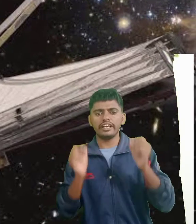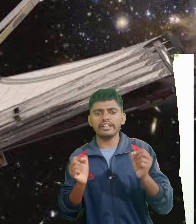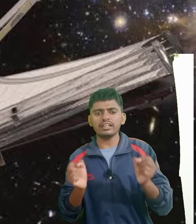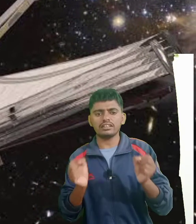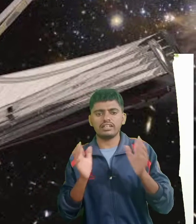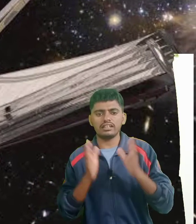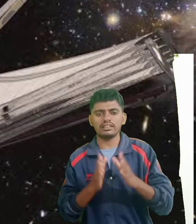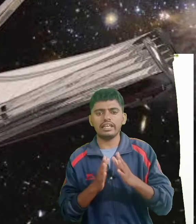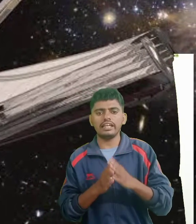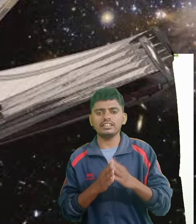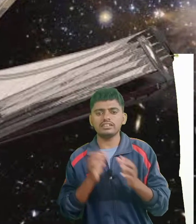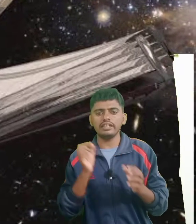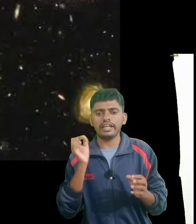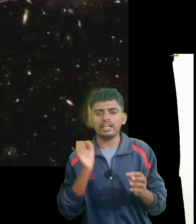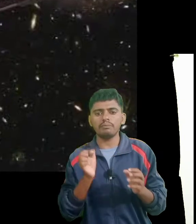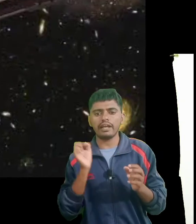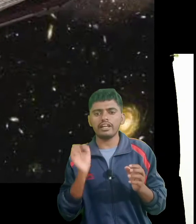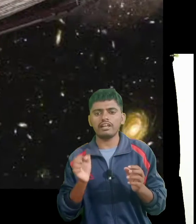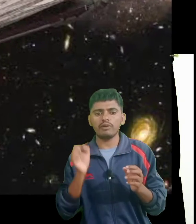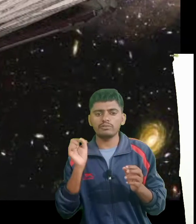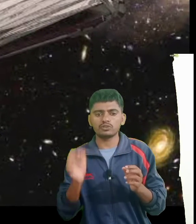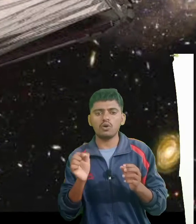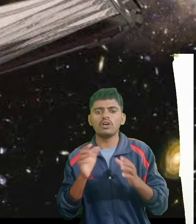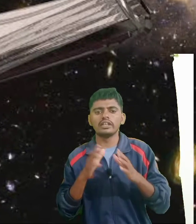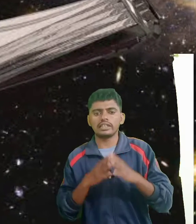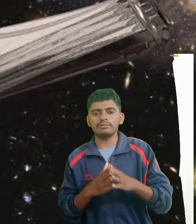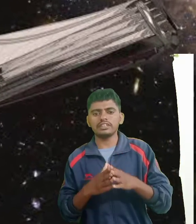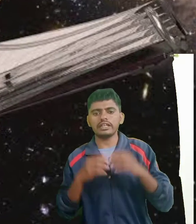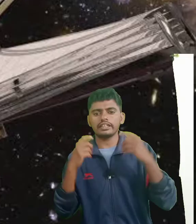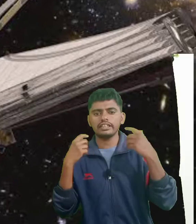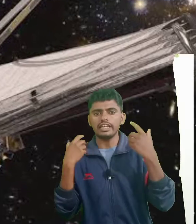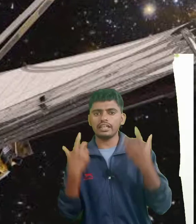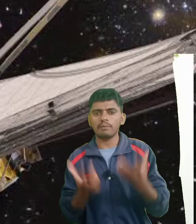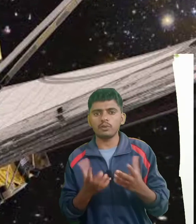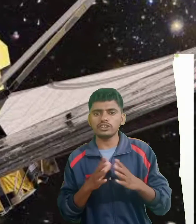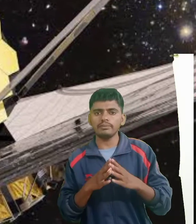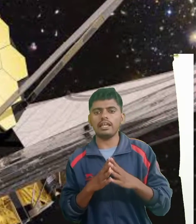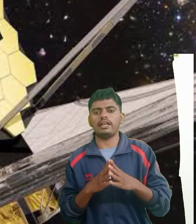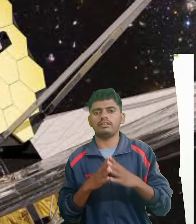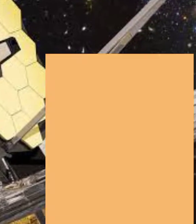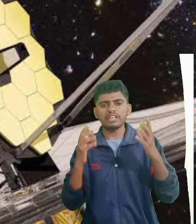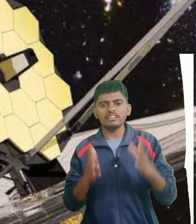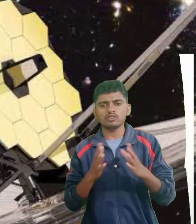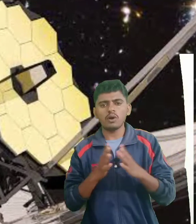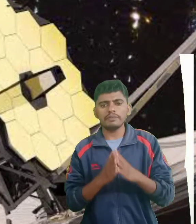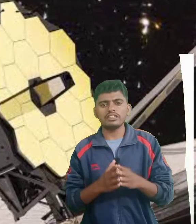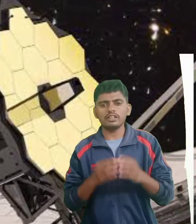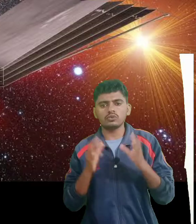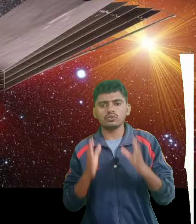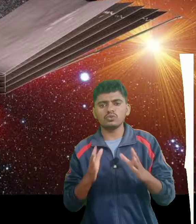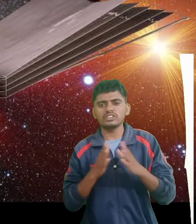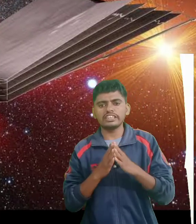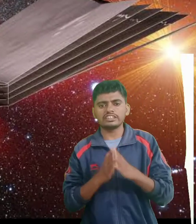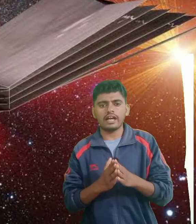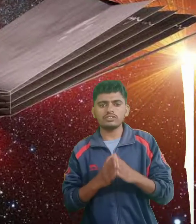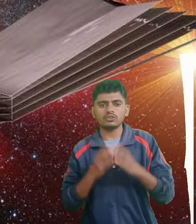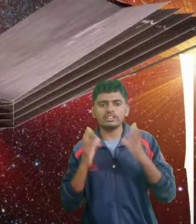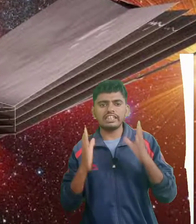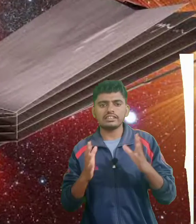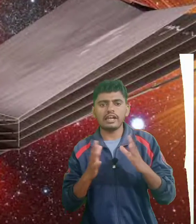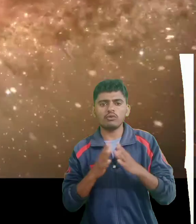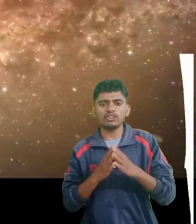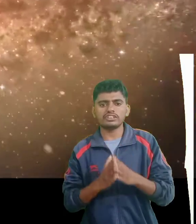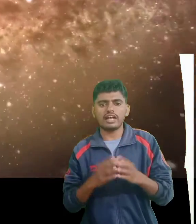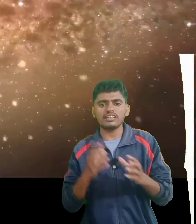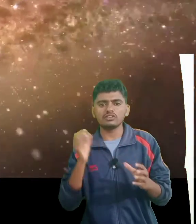हीट रिडेक्ट करते हैं, इसलिए इंफ्रारेड वेव्स को कैप्चर करके देखना पॉसिबल है। टेलीस्कोप इतने दूर दूर से स्टार्स